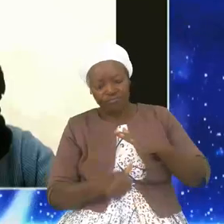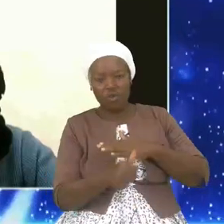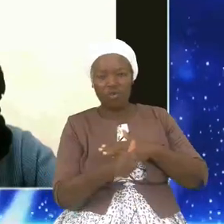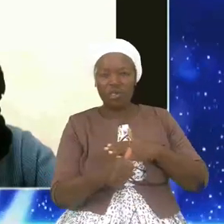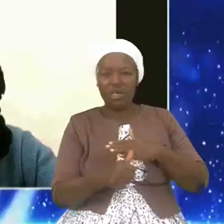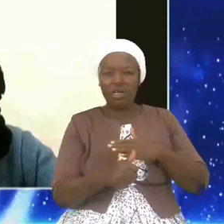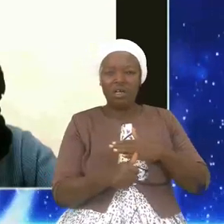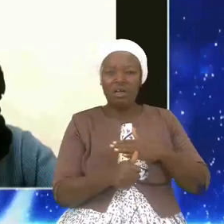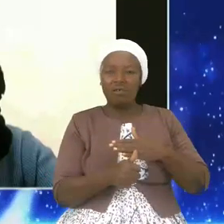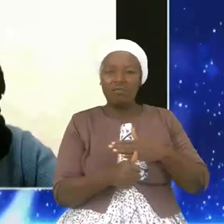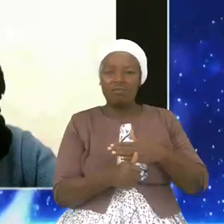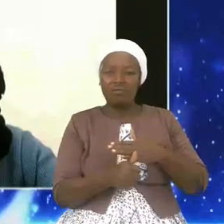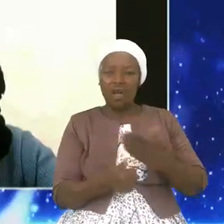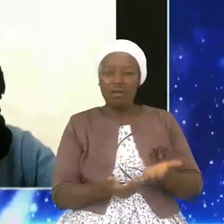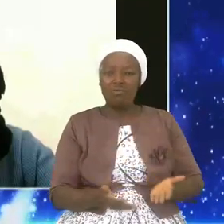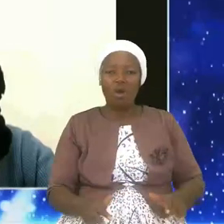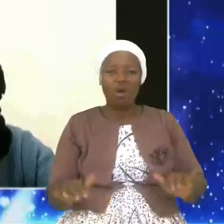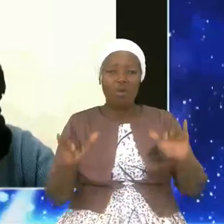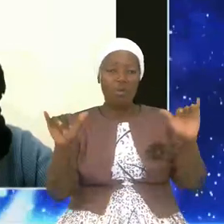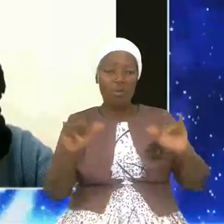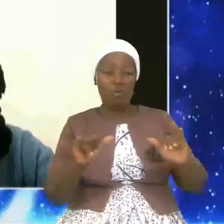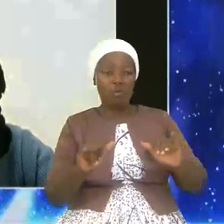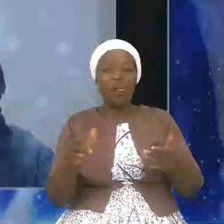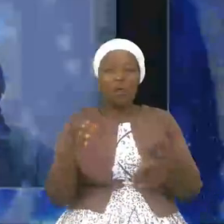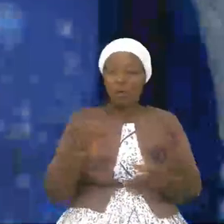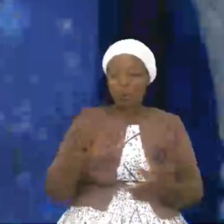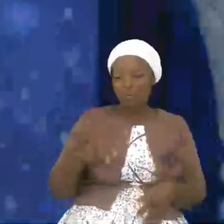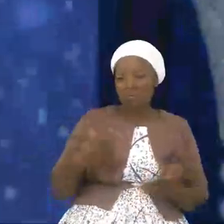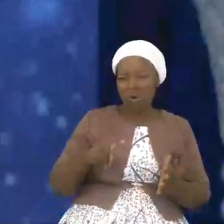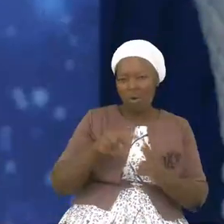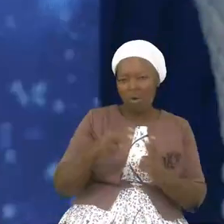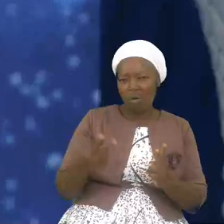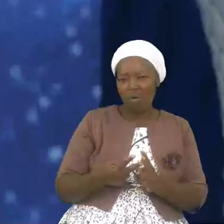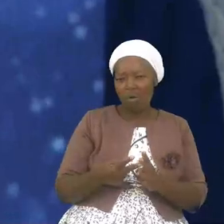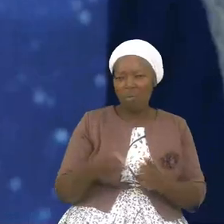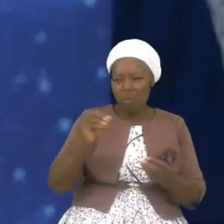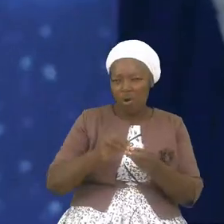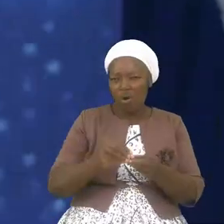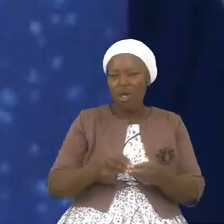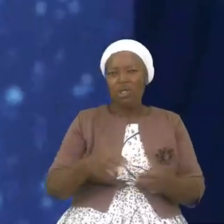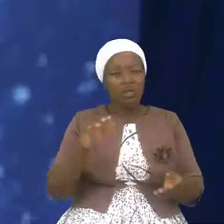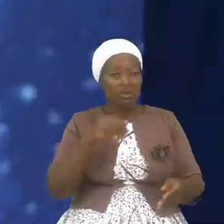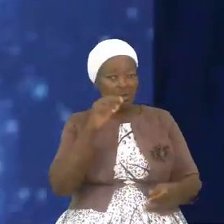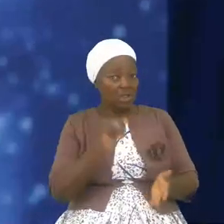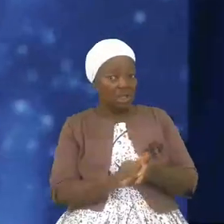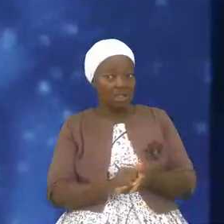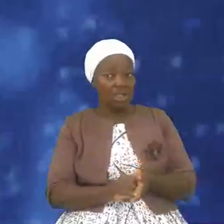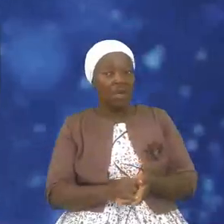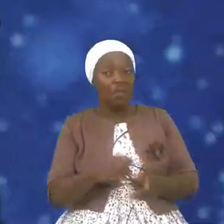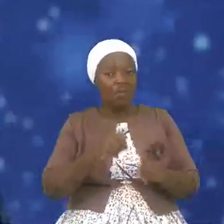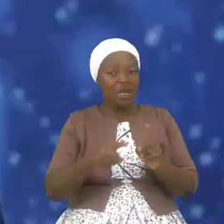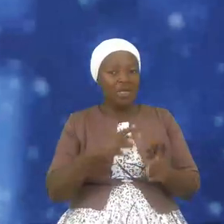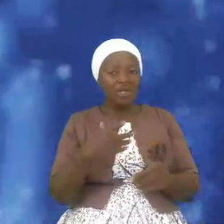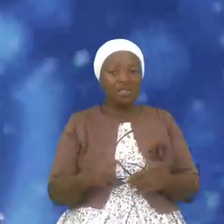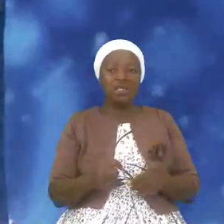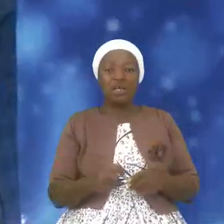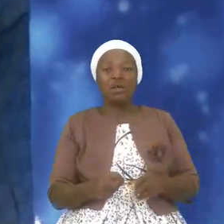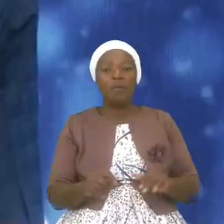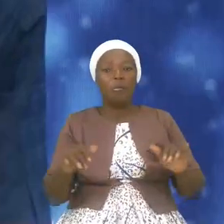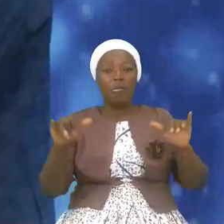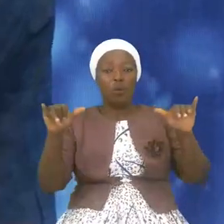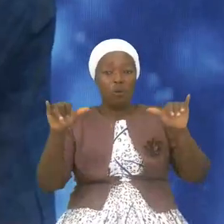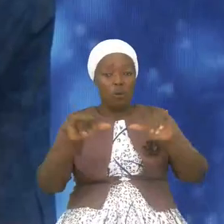nous ayons moins de poids ou plus de poids, ou nous soyons obèses, ne parlons pas de cette balance. Il pèse ses actions.